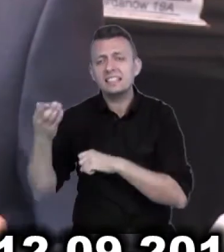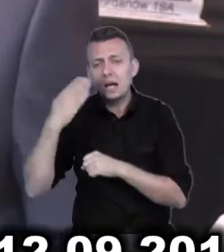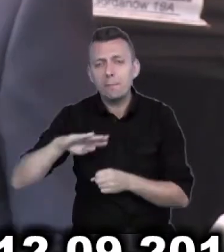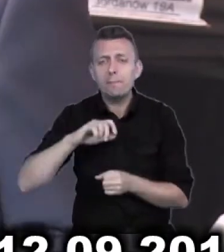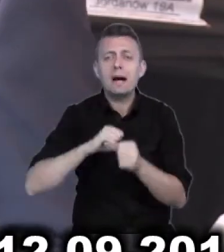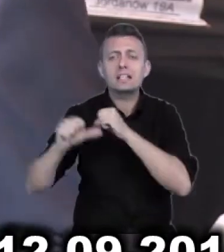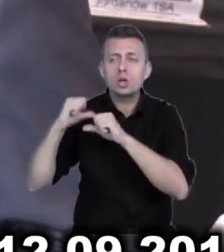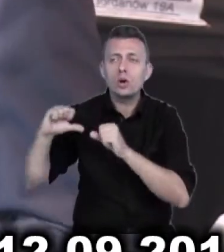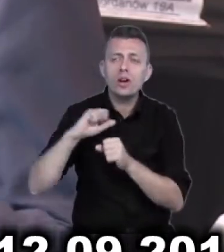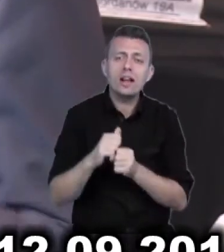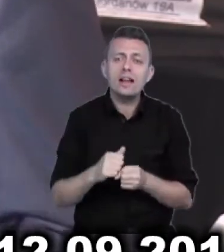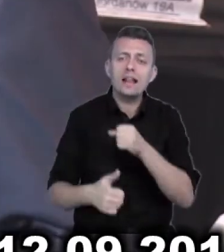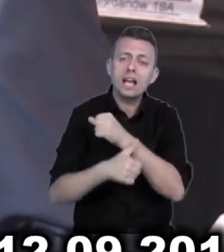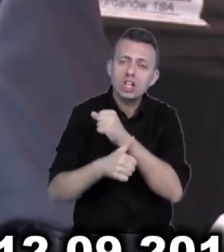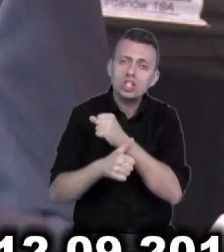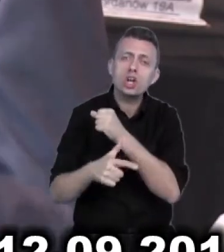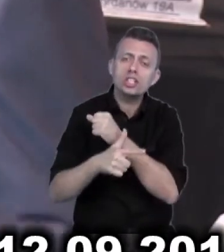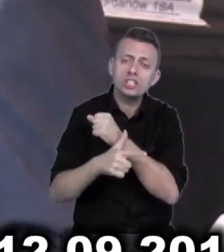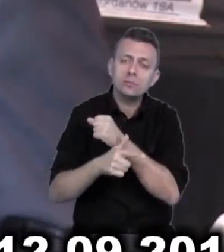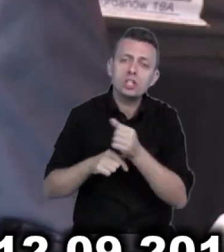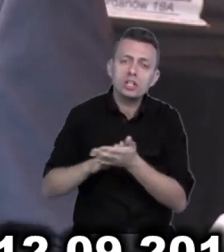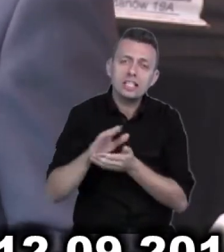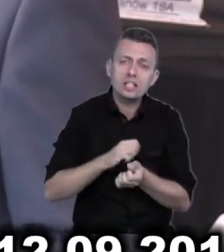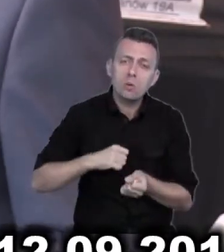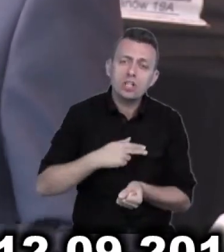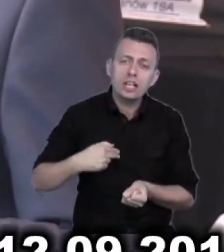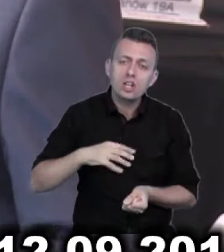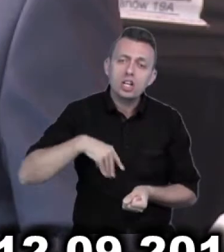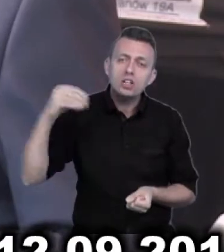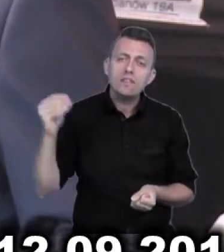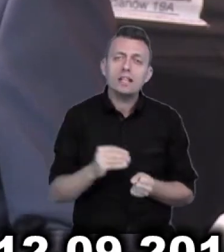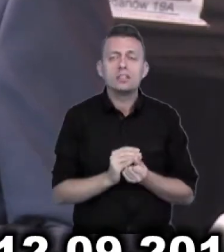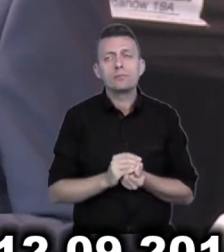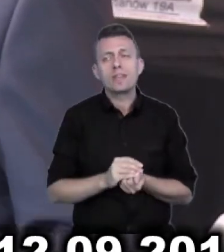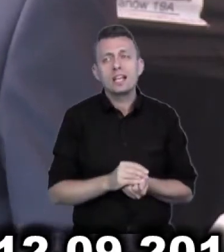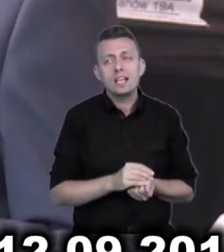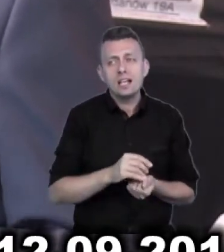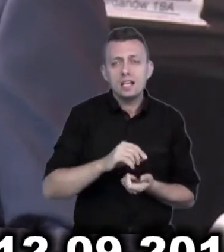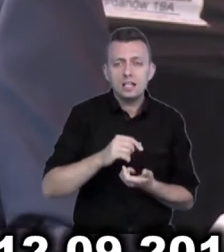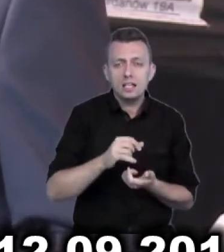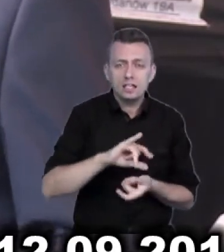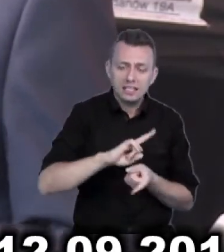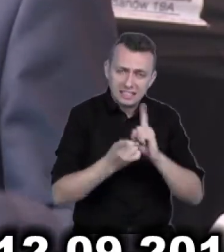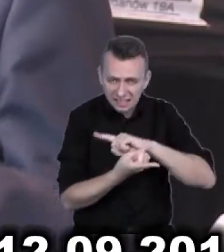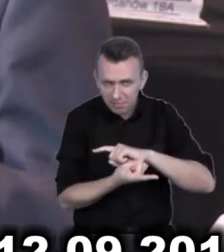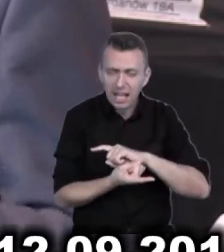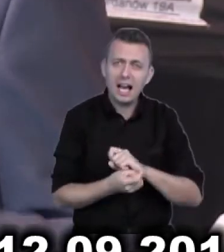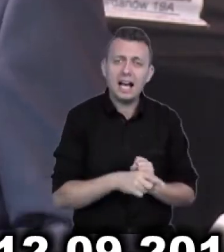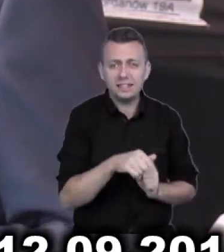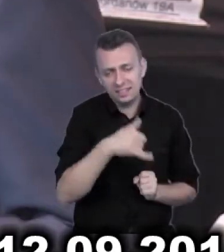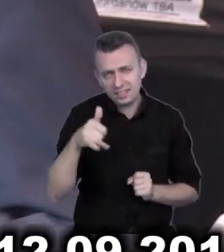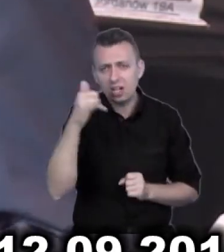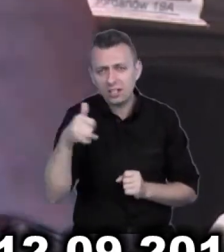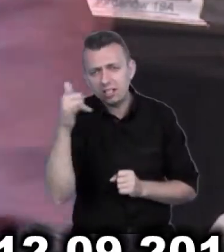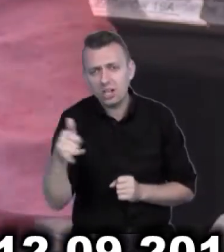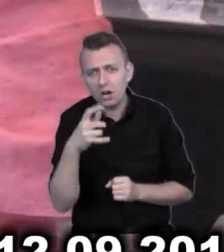się to nasze święto. Ono się przeobrażało i mamy ten kształt, jaki mamy obecnie i chyba to jest dobrze. Bo każdy dla